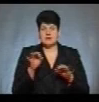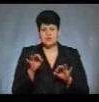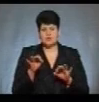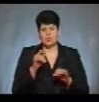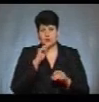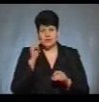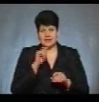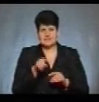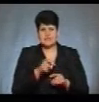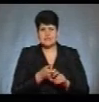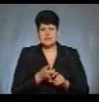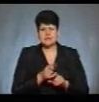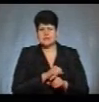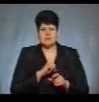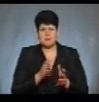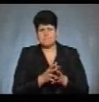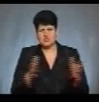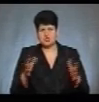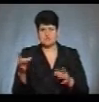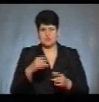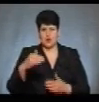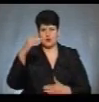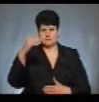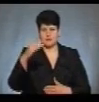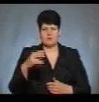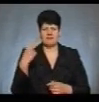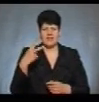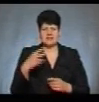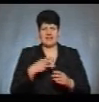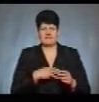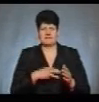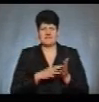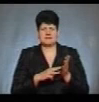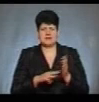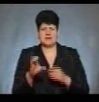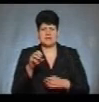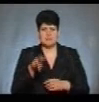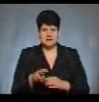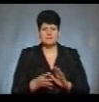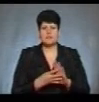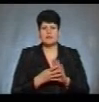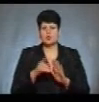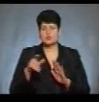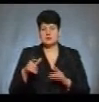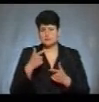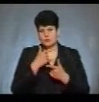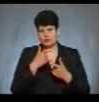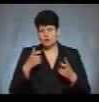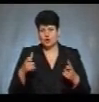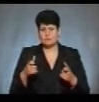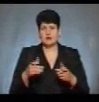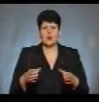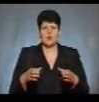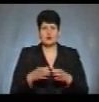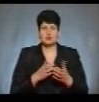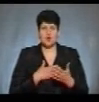бюлетень є найбільшим за розміром – 20 на 80 сантиметрів. 9 осіб повідомили коаліції громадських